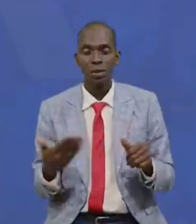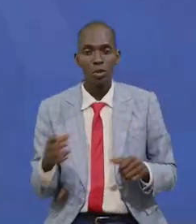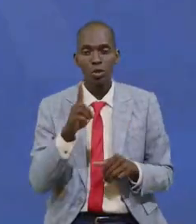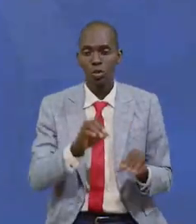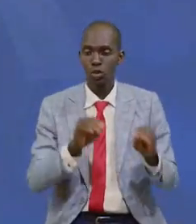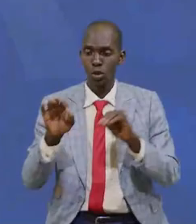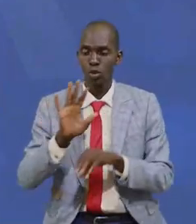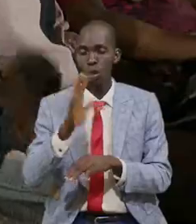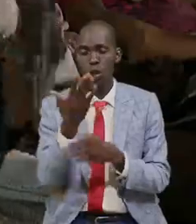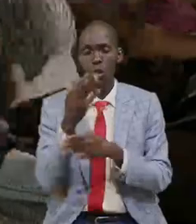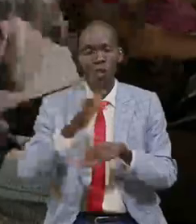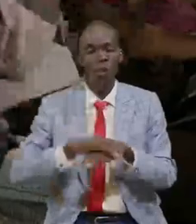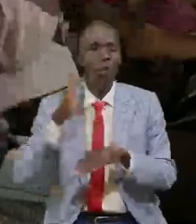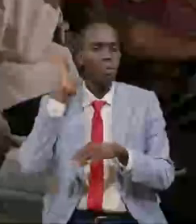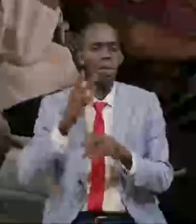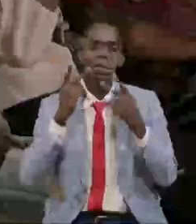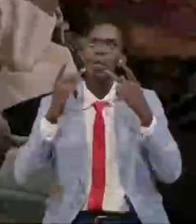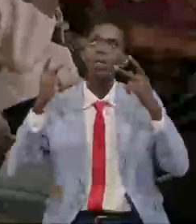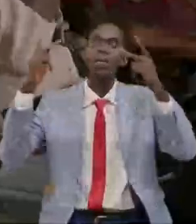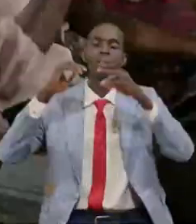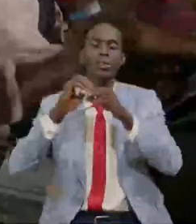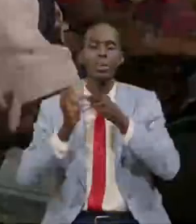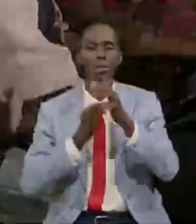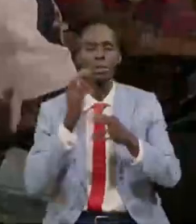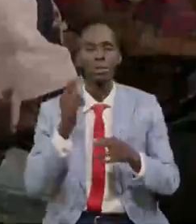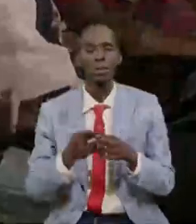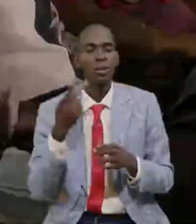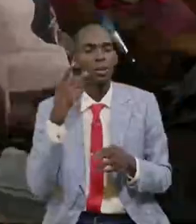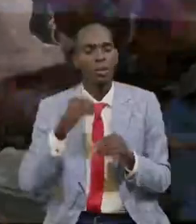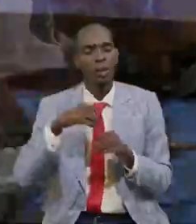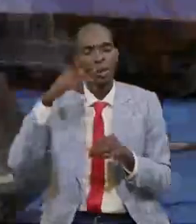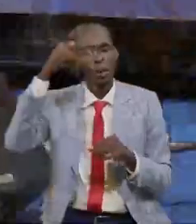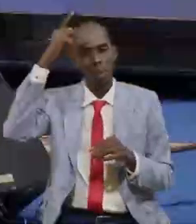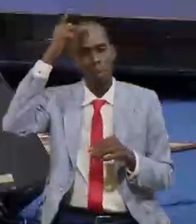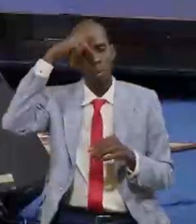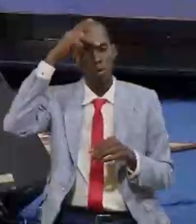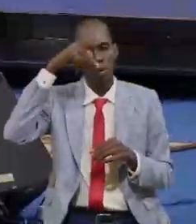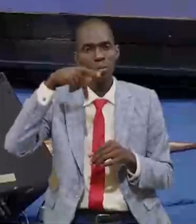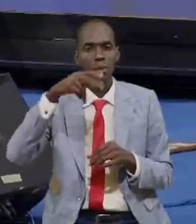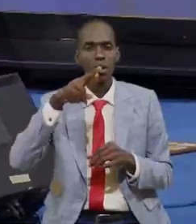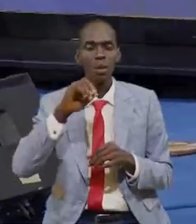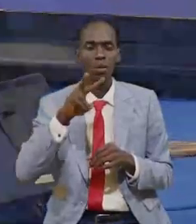Toutes les choses auxquelles vous imposez votre main prospérera. Proverbe 26,